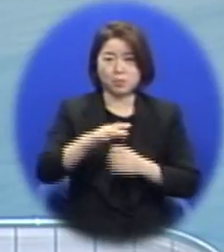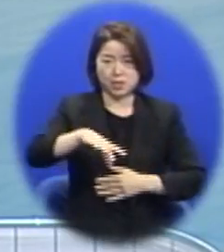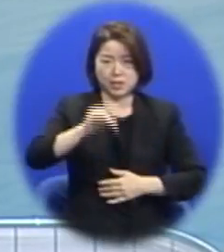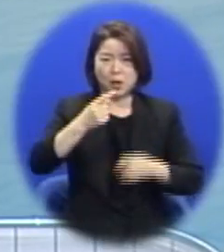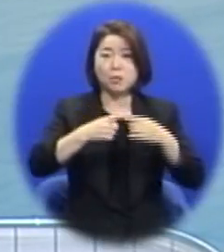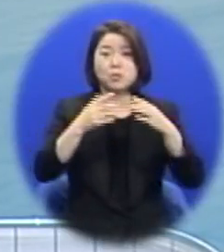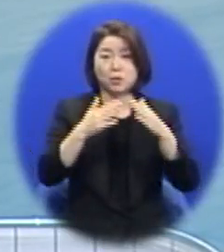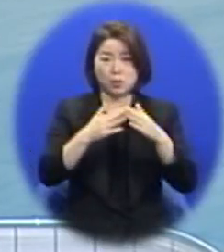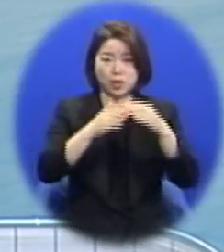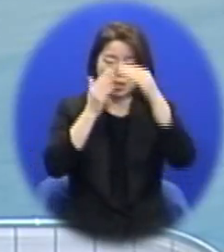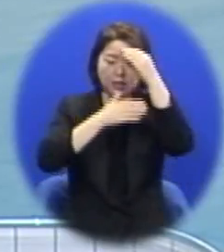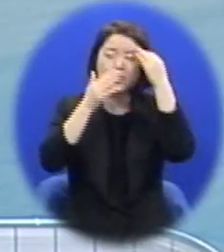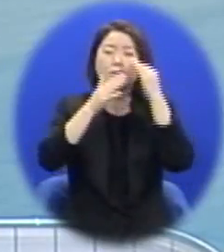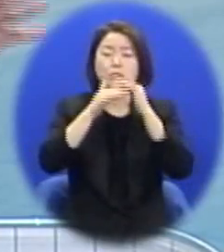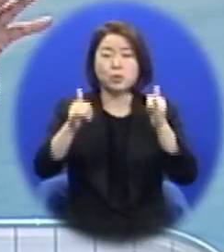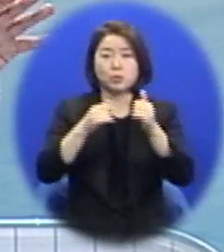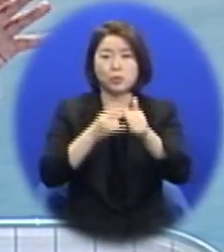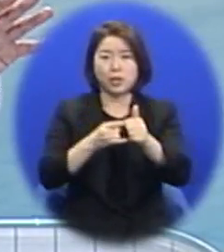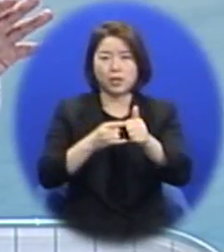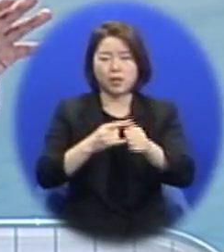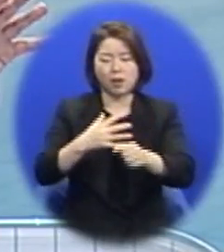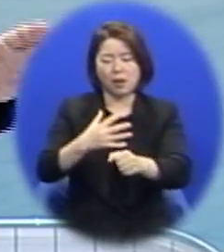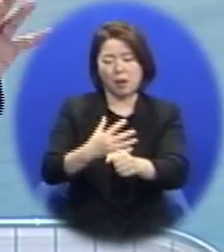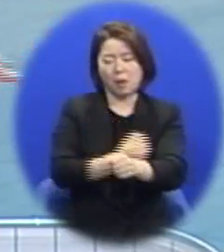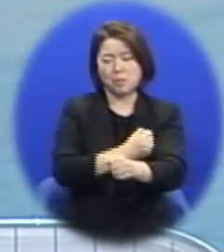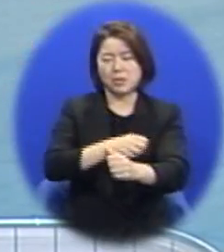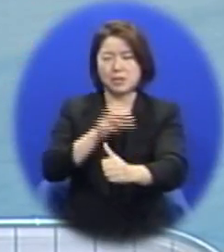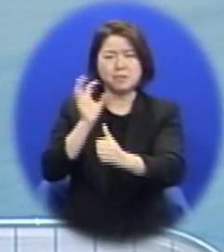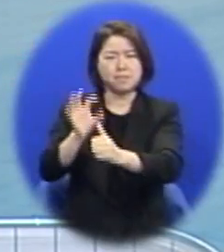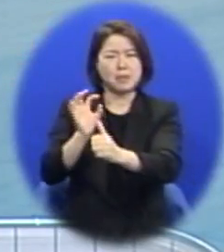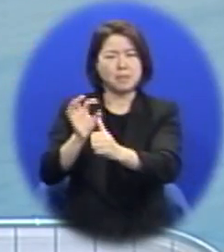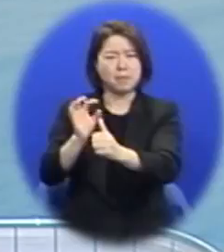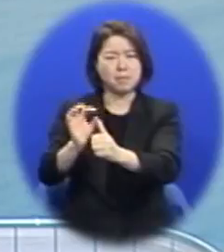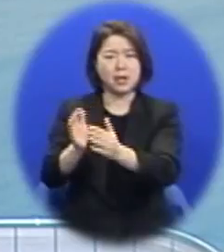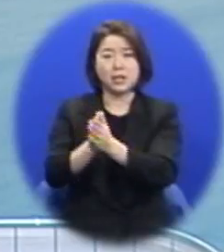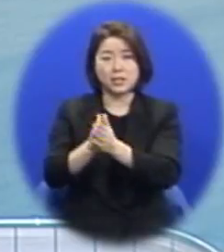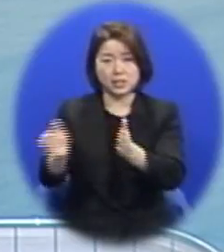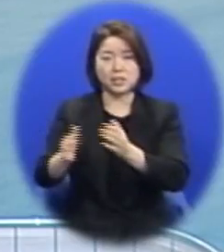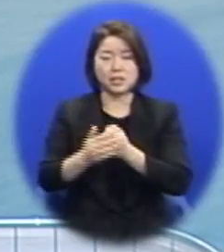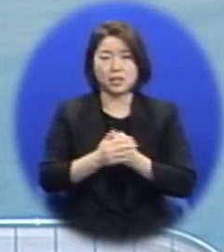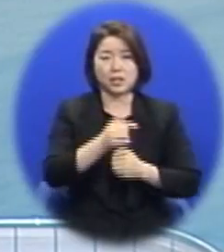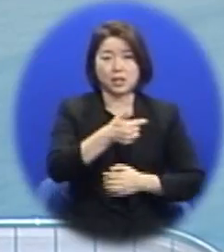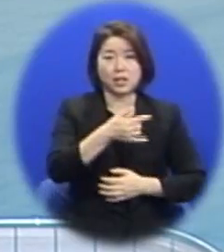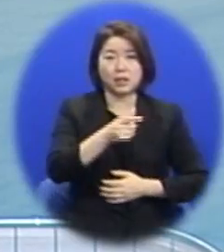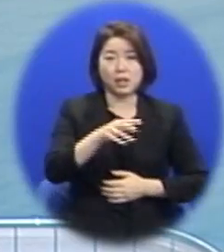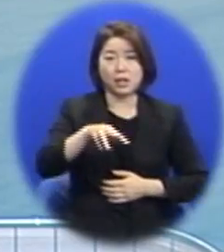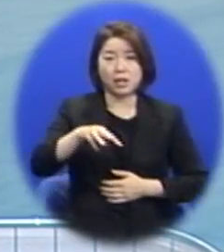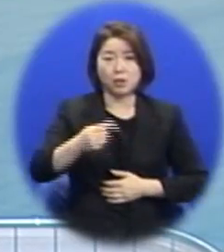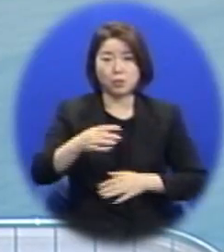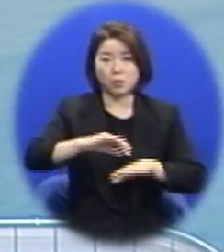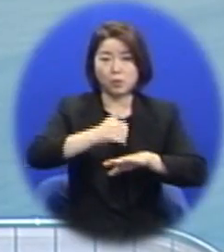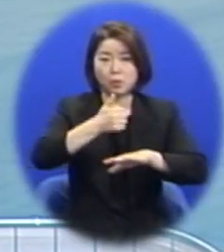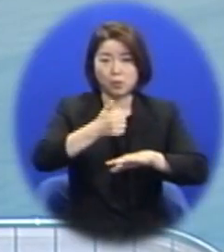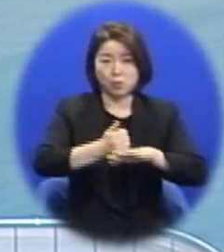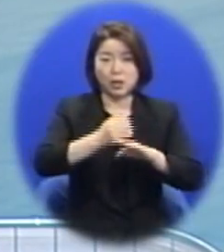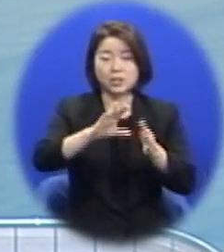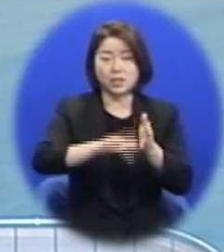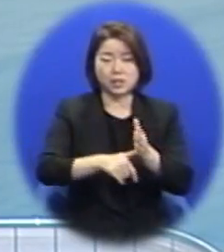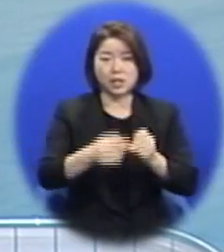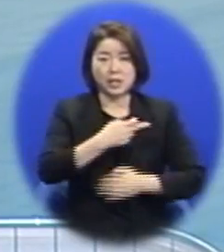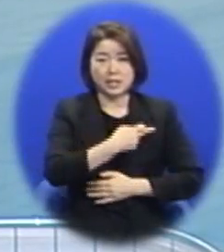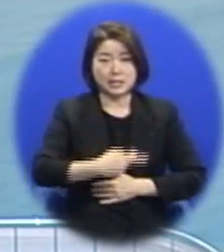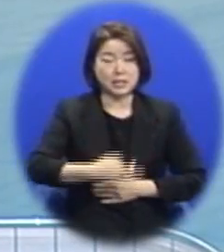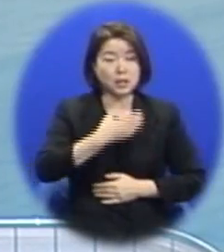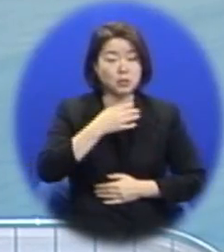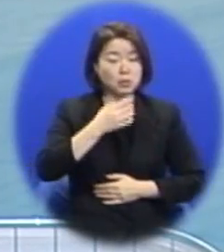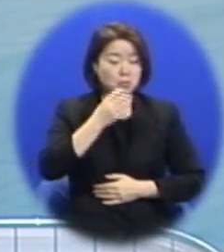또 성도들에게 엄청난 박해가 오기 시작했습니다. 네로 황제 때 사도 바울 또 사도